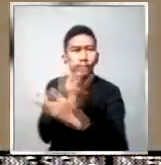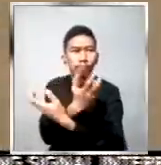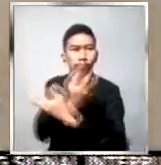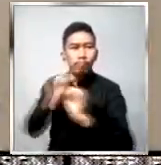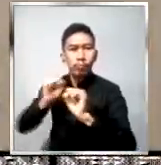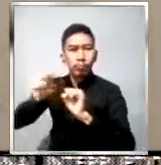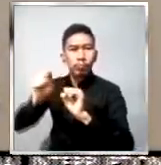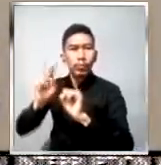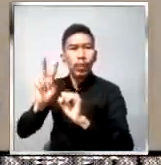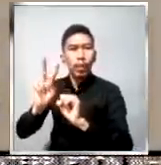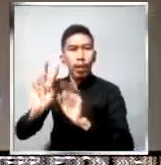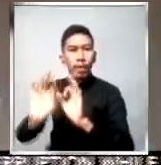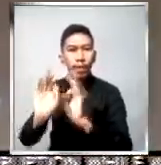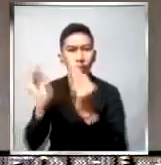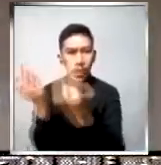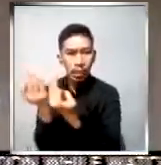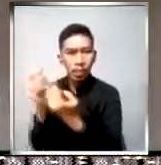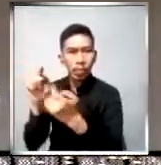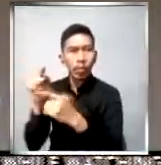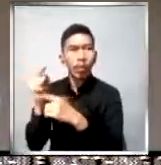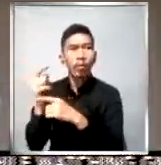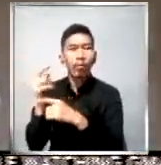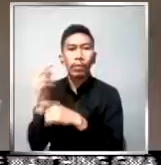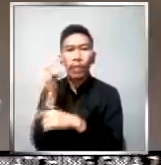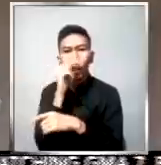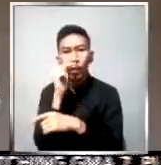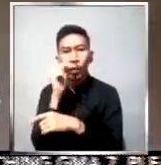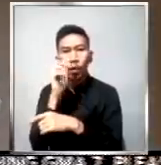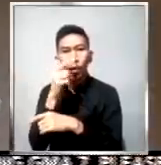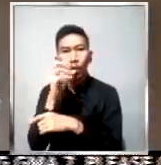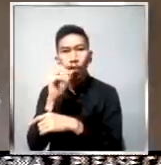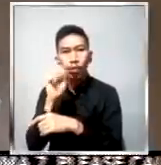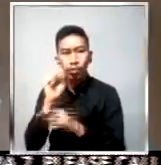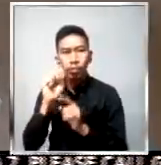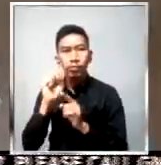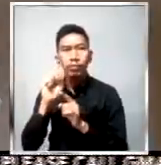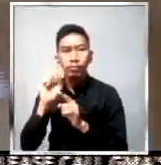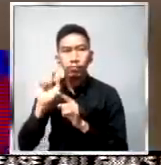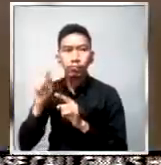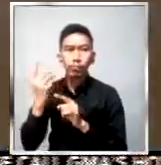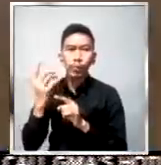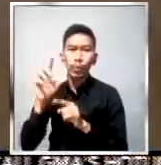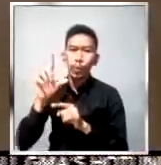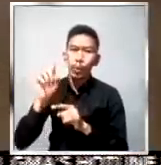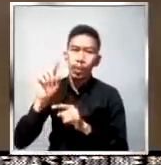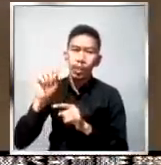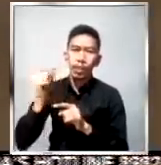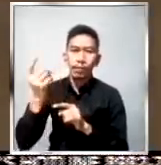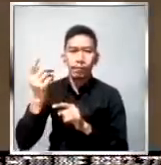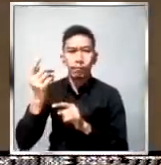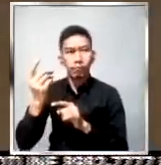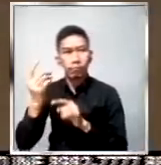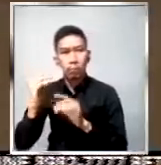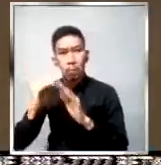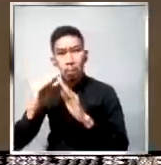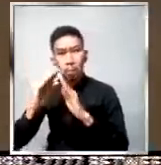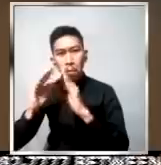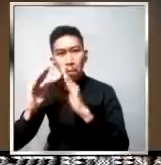Oriental. Apel mo rescue? Di ba ba sa 20 bahay ang nalubog sa baha dahil sa umapaw na